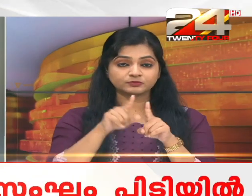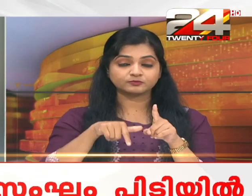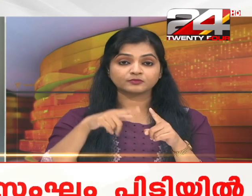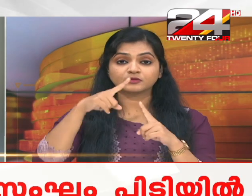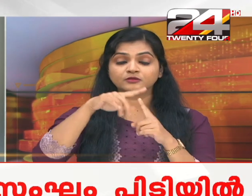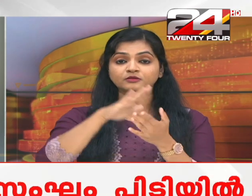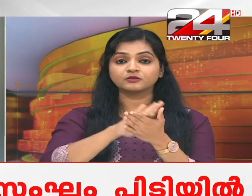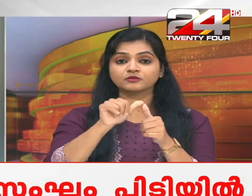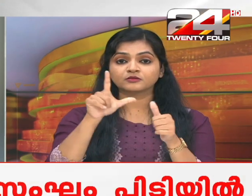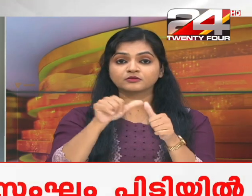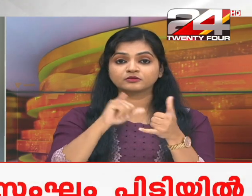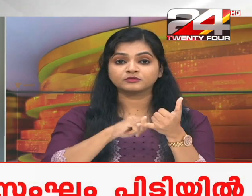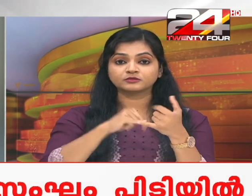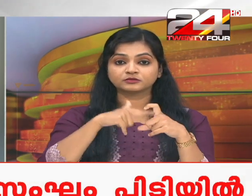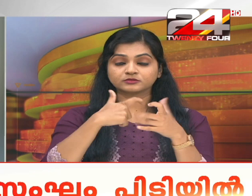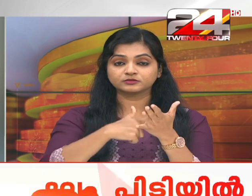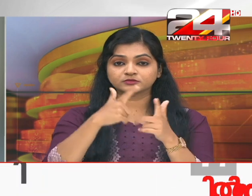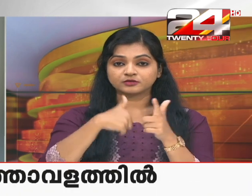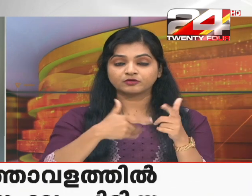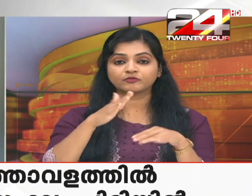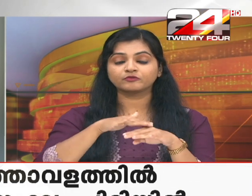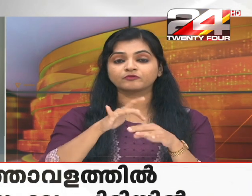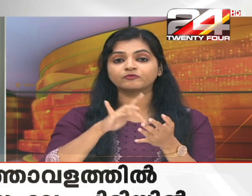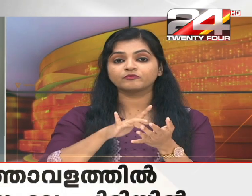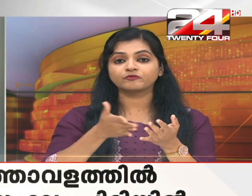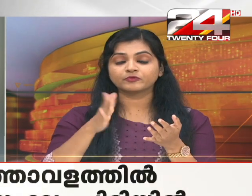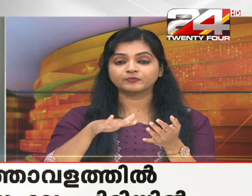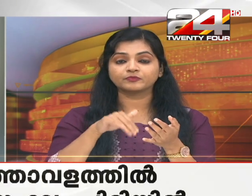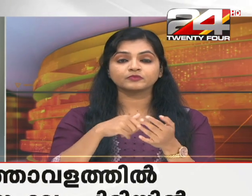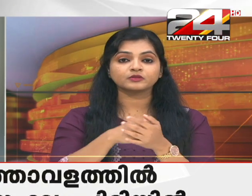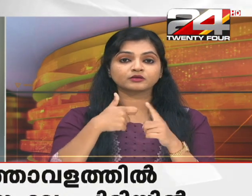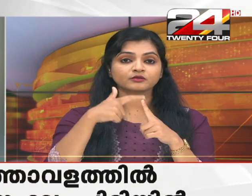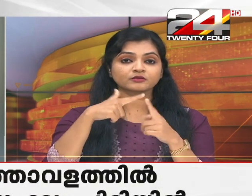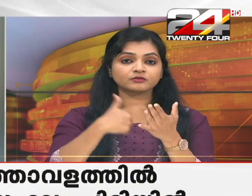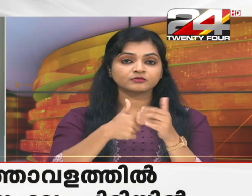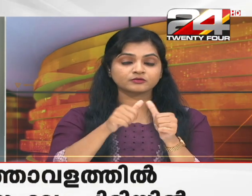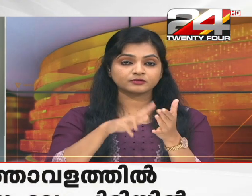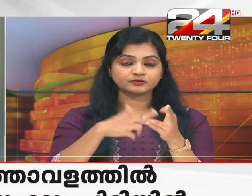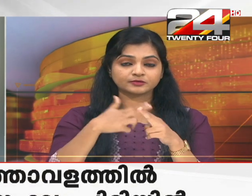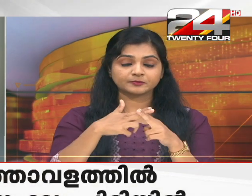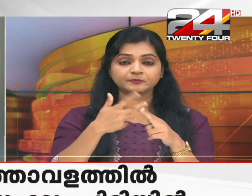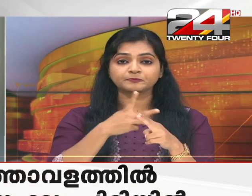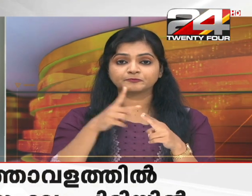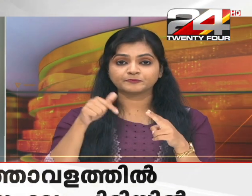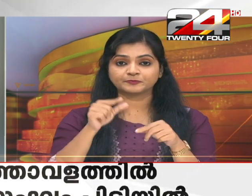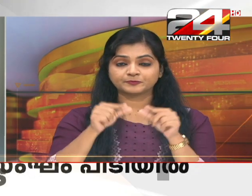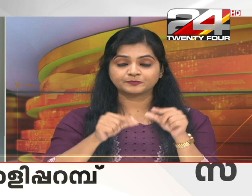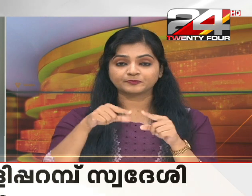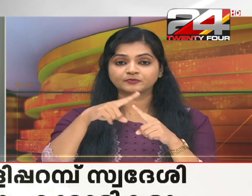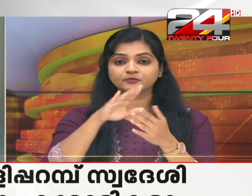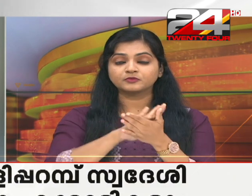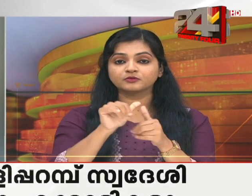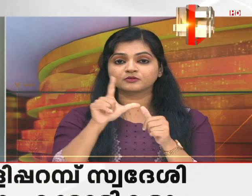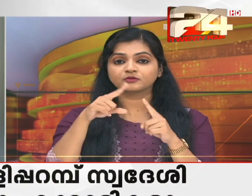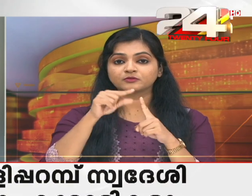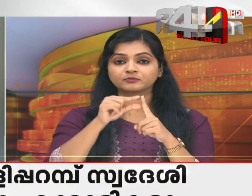കതിരൂർ പൊന്നും വെസ്റ്റ് സ്വദേശി പ്രസാദ്, അതുപോലെ തന്നെ തലശ്ശേരി ചാലിൽ റോഡ് കിരൺ, കണ്ണൂർ ധർമ്മടം സ്വദേശി വളപ്പിൽ നിയാസ്, തളിപ്പറമ്പ് നടുവിൽ ഗിരീഷ് എന്നിവർ